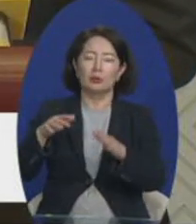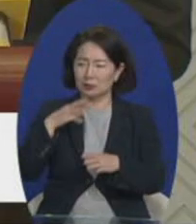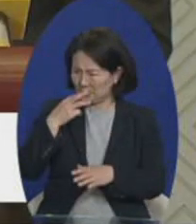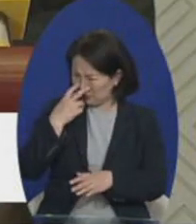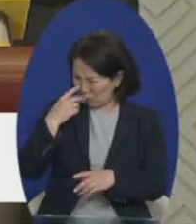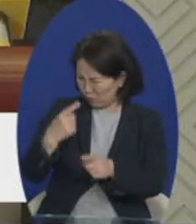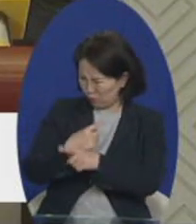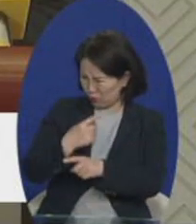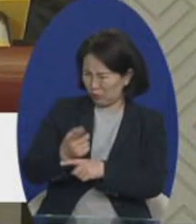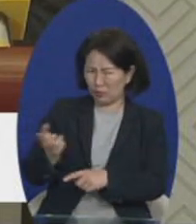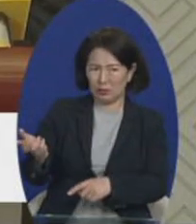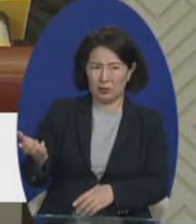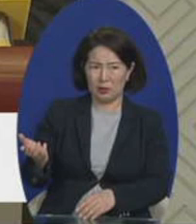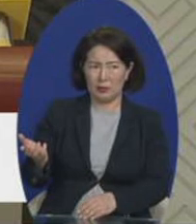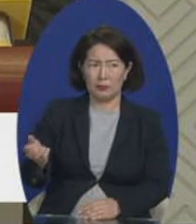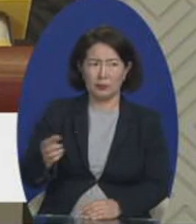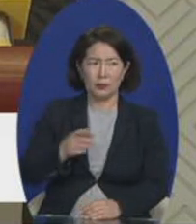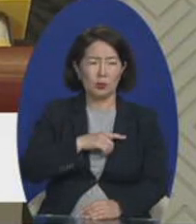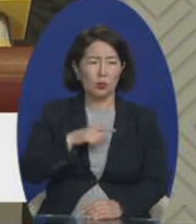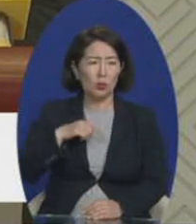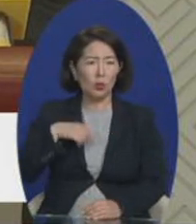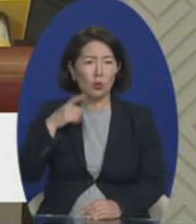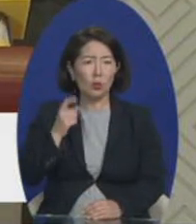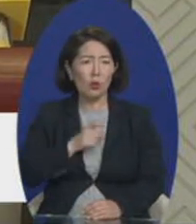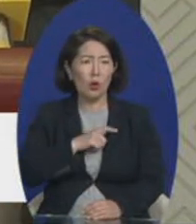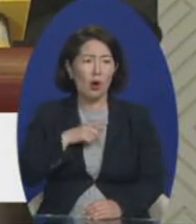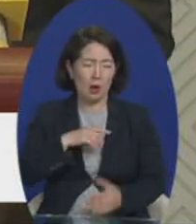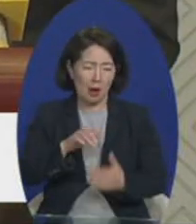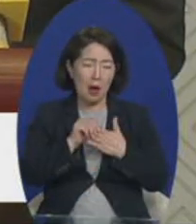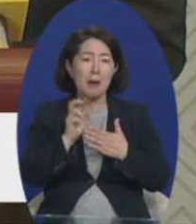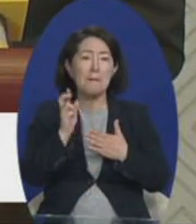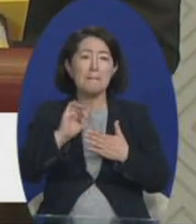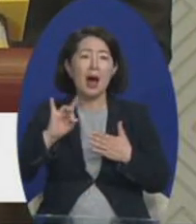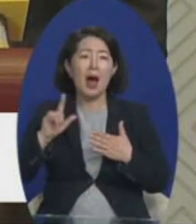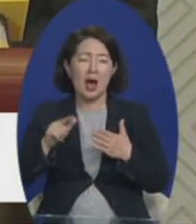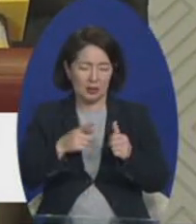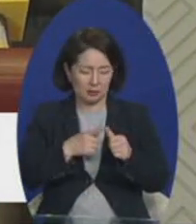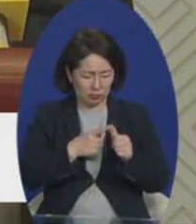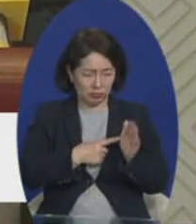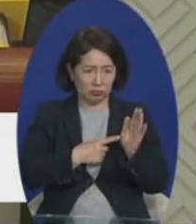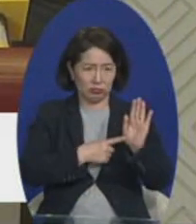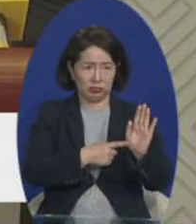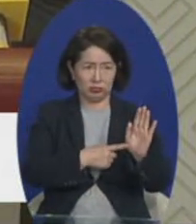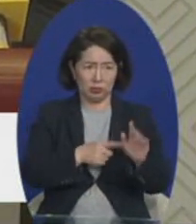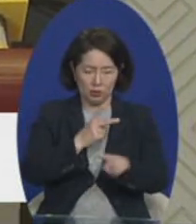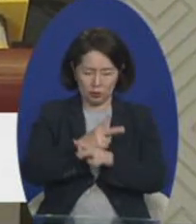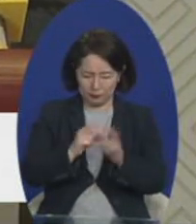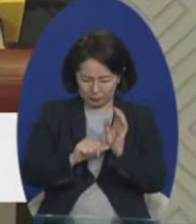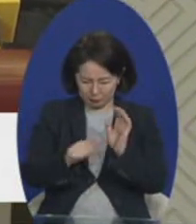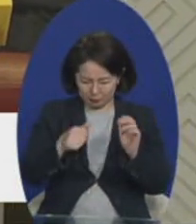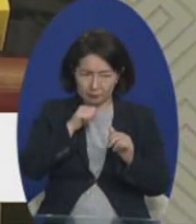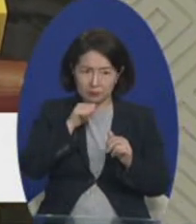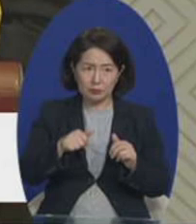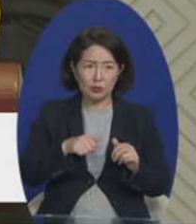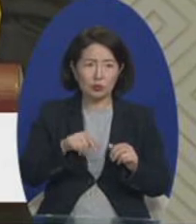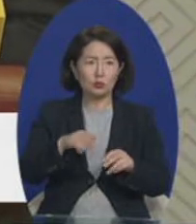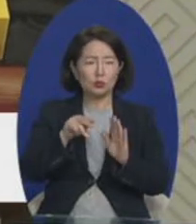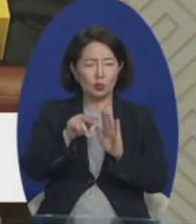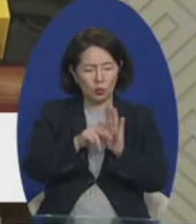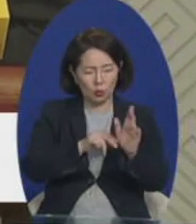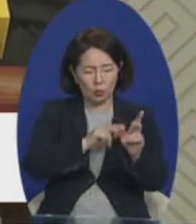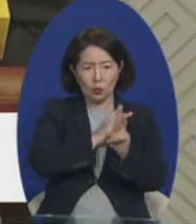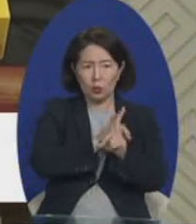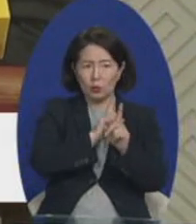Хүн өөрөө нөгөө үйл хөдлөх хөрөнгө барьцаалсан байдаг учраас бол одоо тодорхой нөгөө хууль бас биш өнөөдөр хүчин төгөлдөр мөрдөгдөж байгаа хуулийн